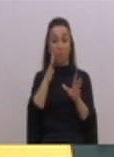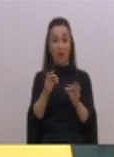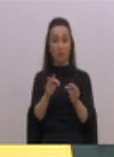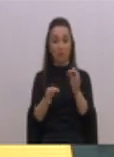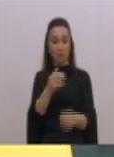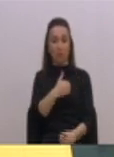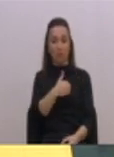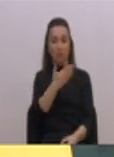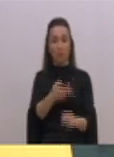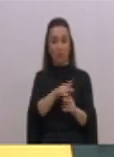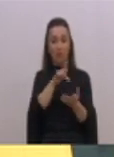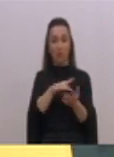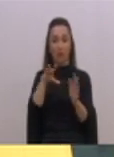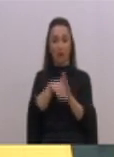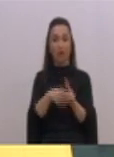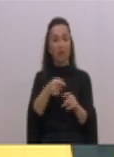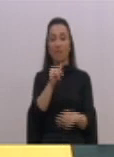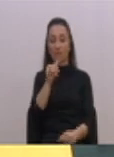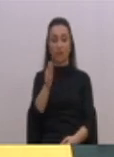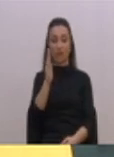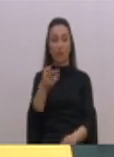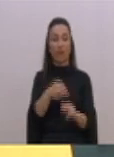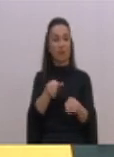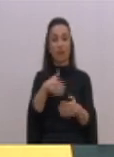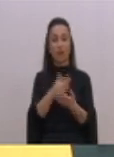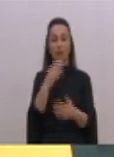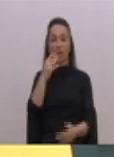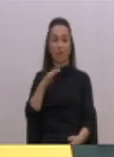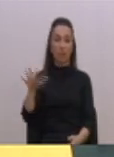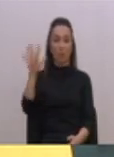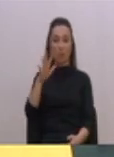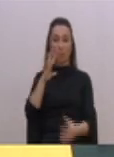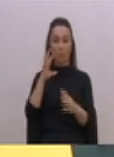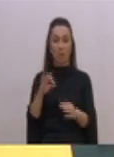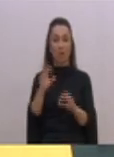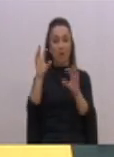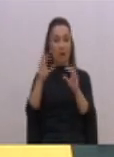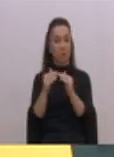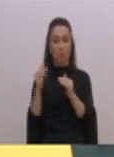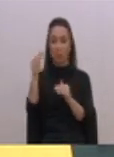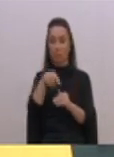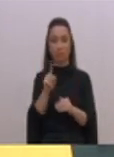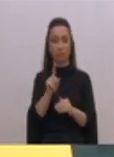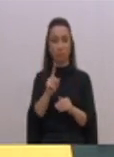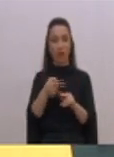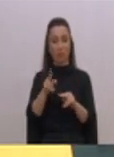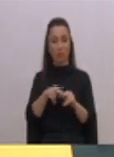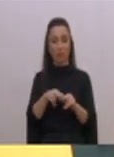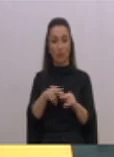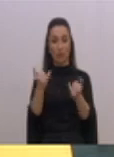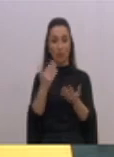გინდათ თქვენ რომ იყოს ამ ქვეყანაში, მაგრამ ეს ვერ იქნება. ეს არ არის ევროპული მართლმსაჯულება და კანონის უზენაესობა. ამიტომ აგერ